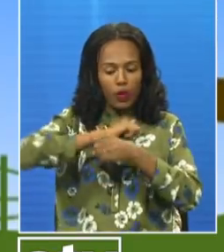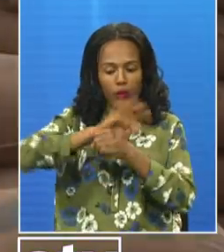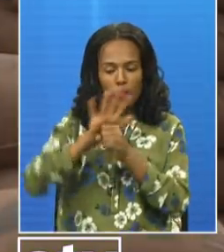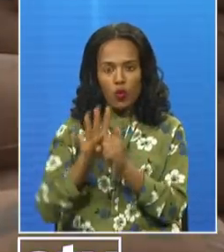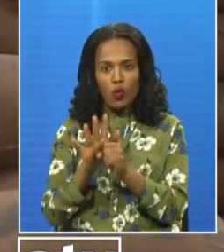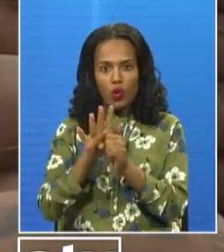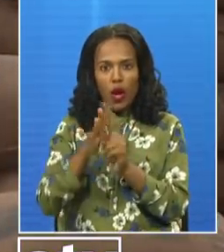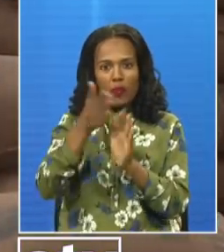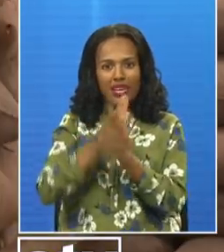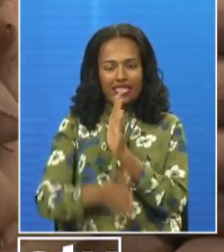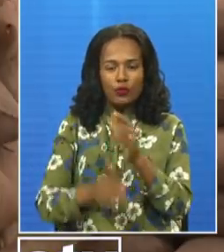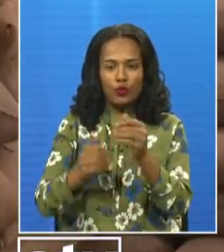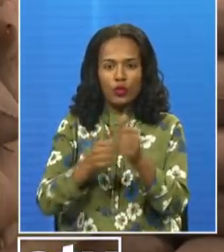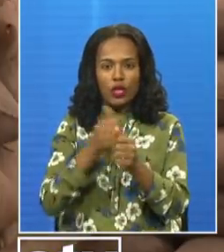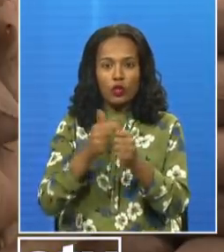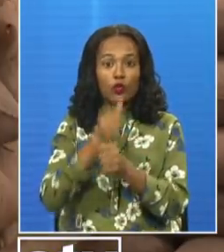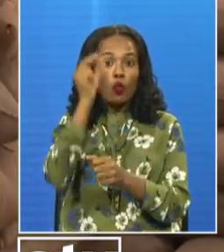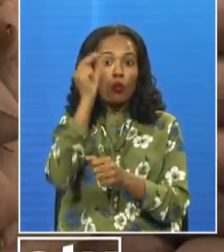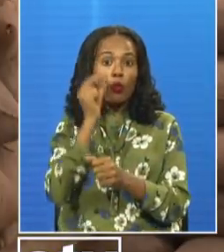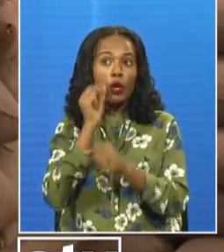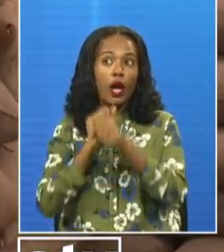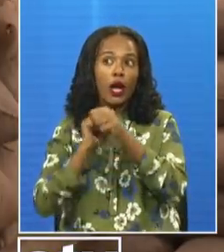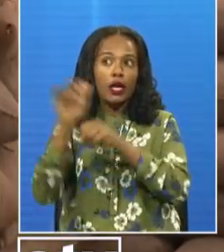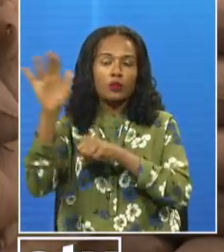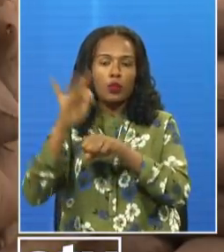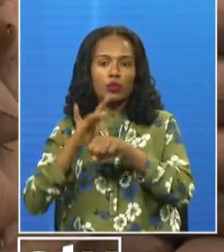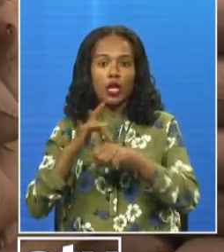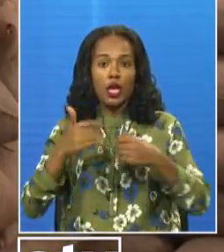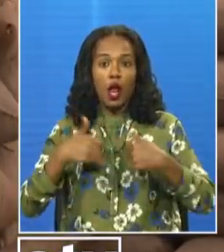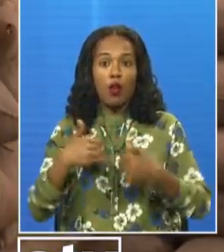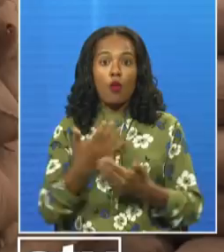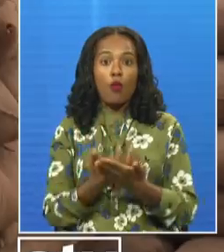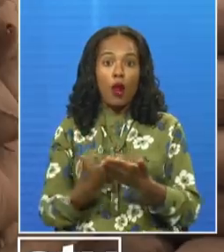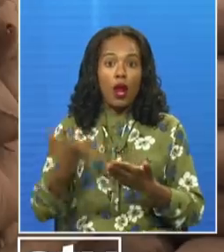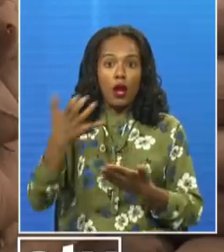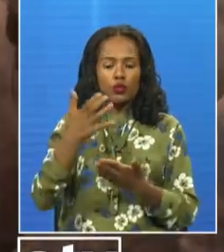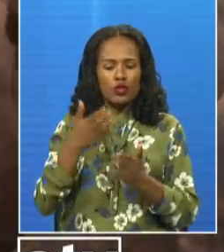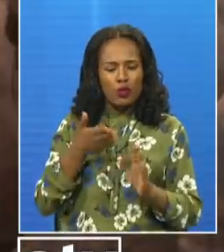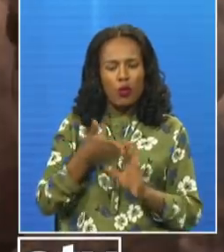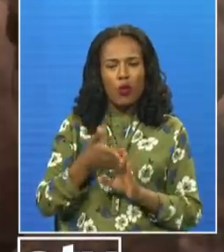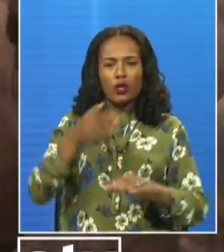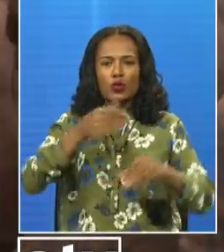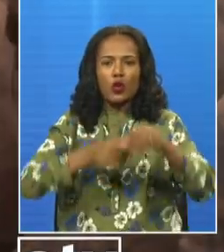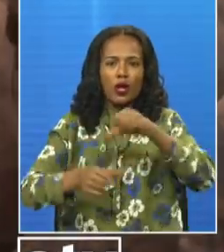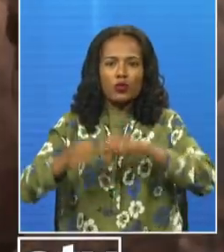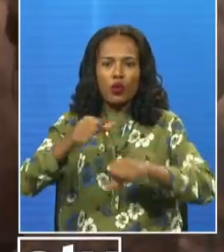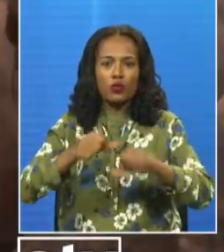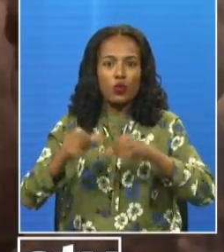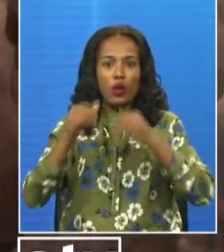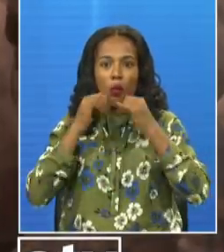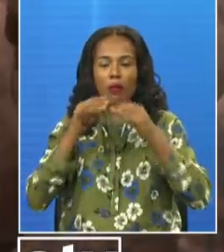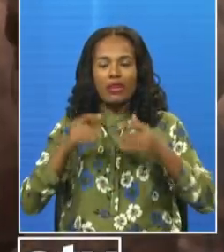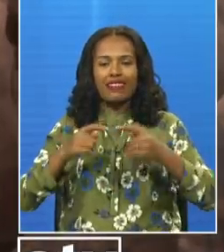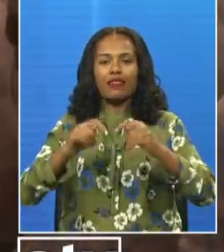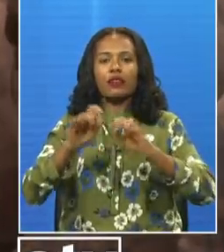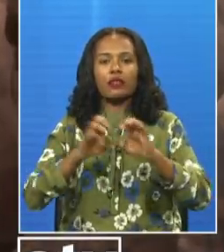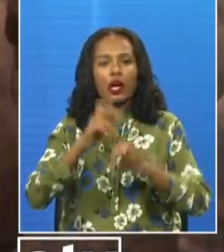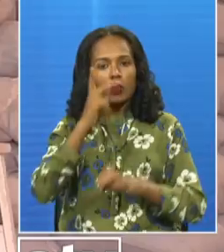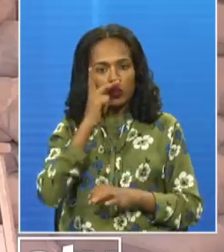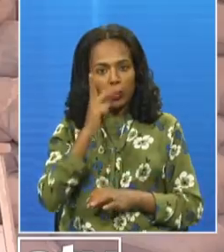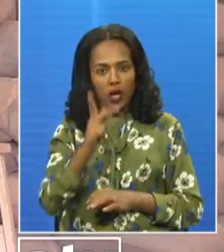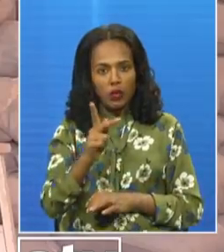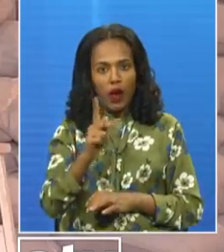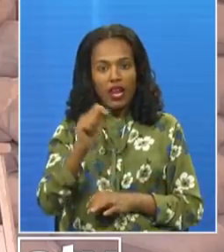ቫይረስ ወረርሽኝ መከሰቱን ተከትሎ በቡና ኤክስፖርት ዘርፍ ላይ ያሉ ባለሀብቶች የበኩላቸውን አስተዋጽኦ ለማበርከት ጥረት ሲያደርጉ